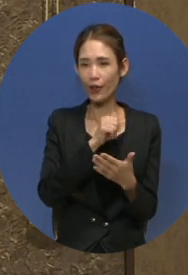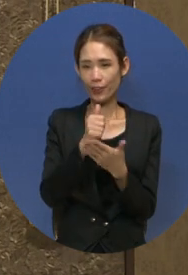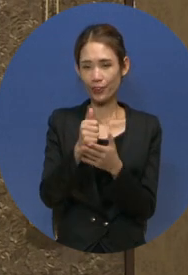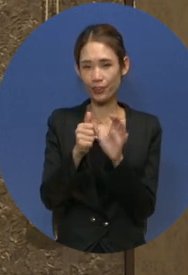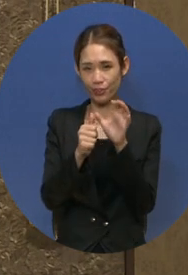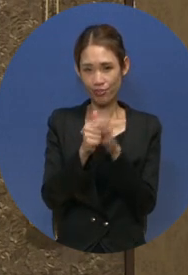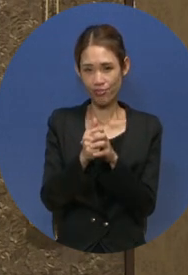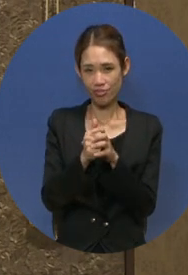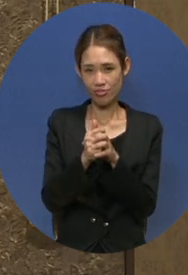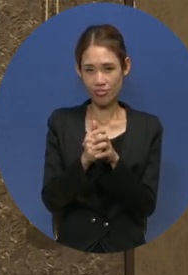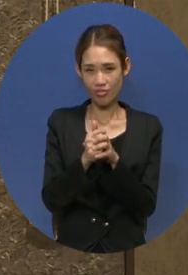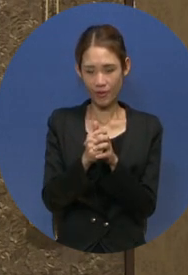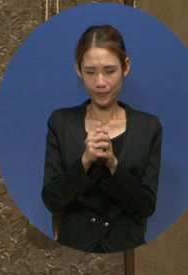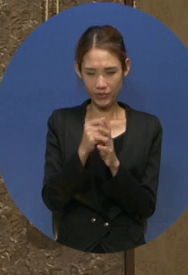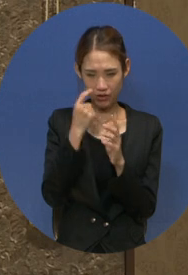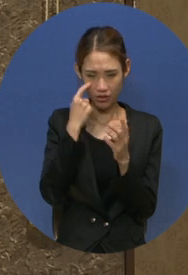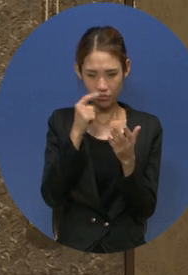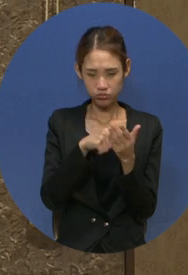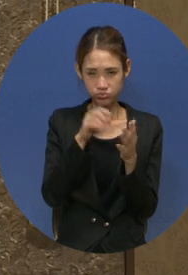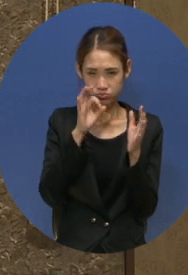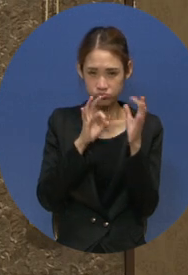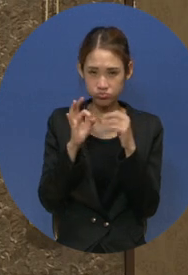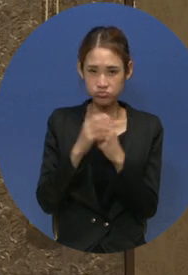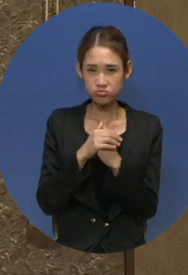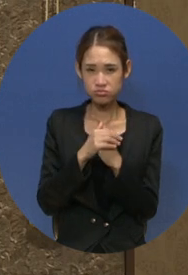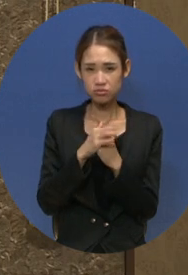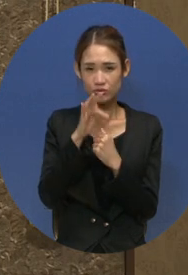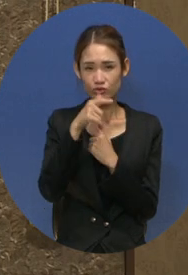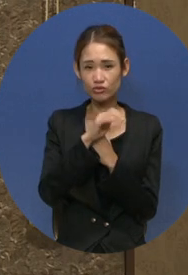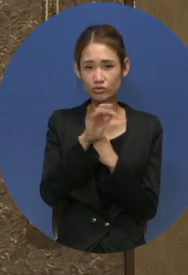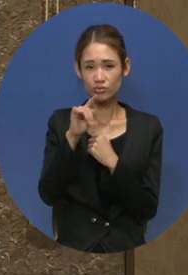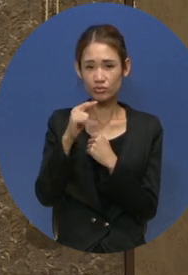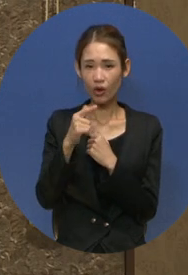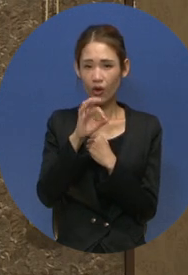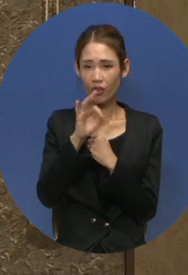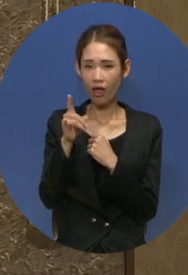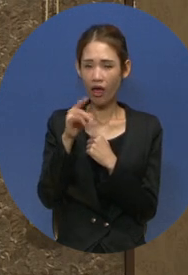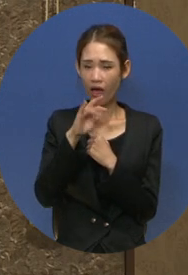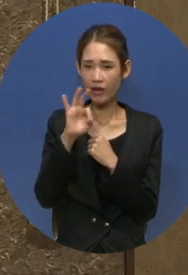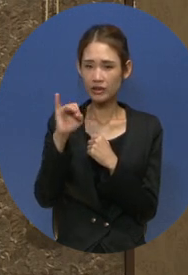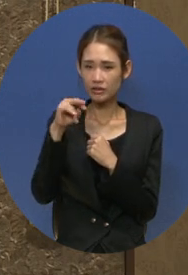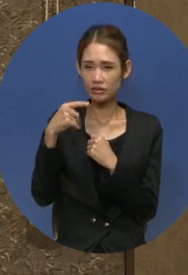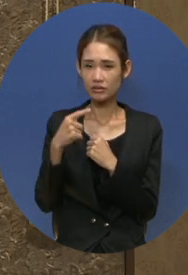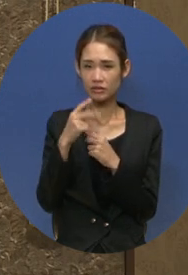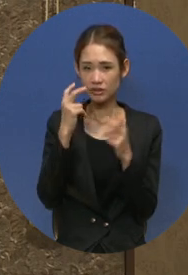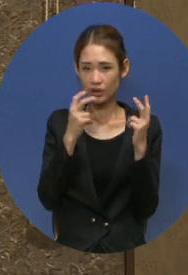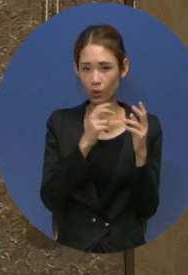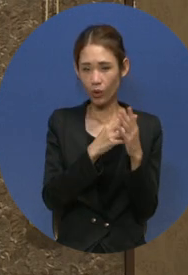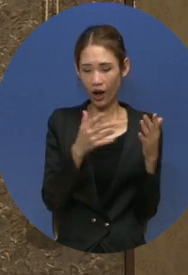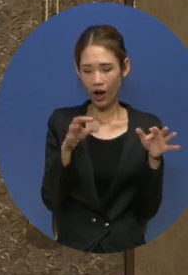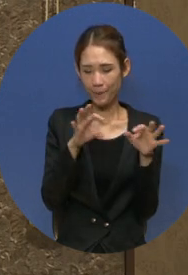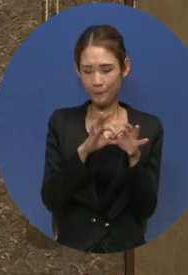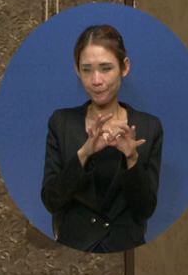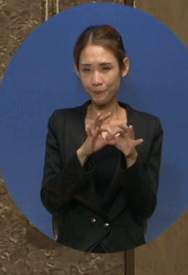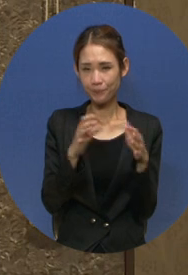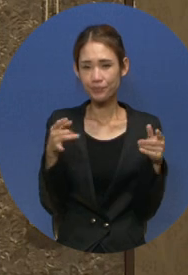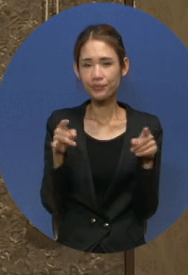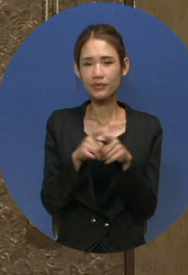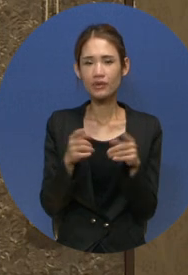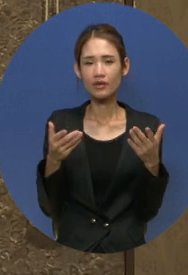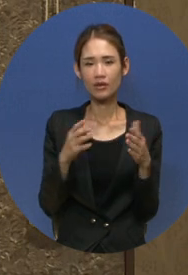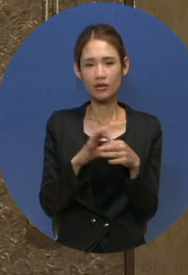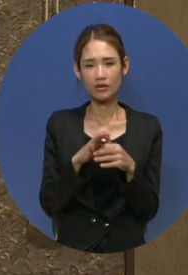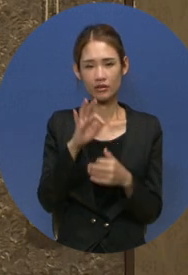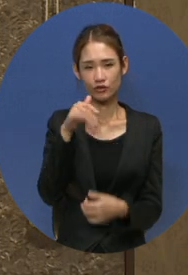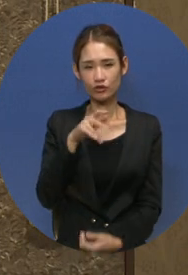해갖고 그런 걸 찾아내는 건데 휴먼 에이드라고 하는 이 사업을 시작한 네. 업체가 있는데 그것하고 저희가 함께 일을 하면서 그저